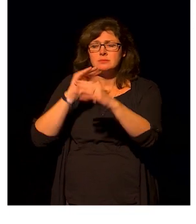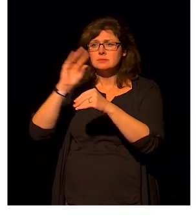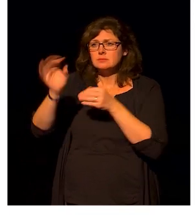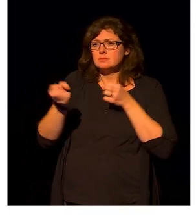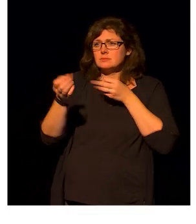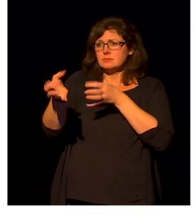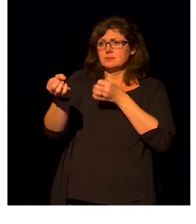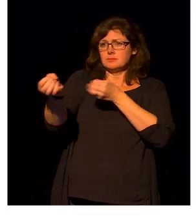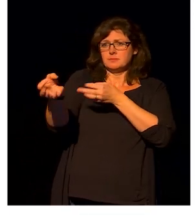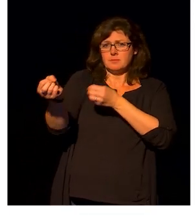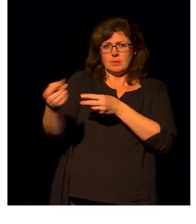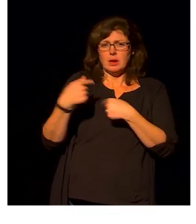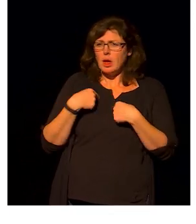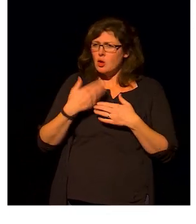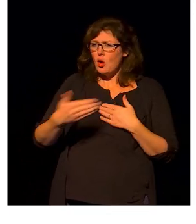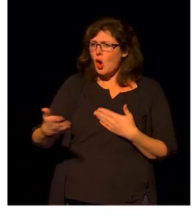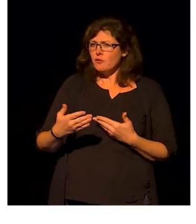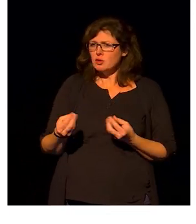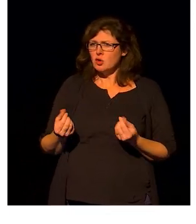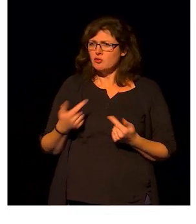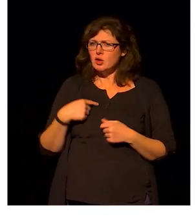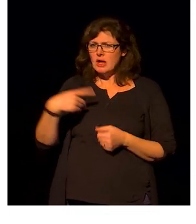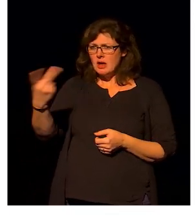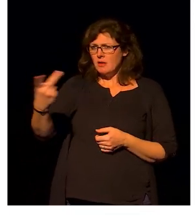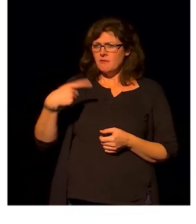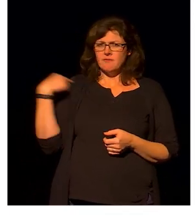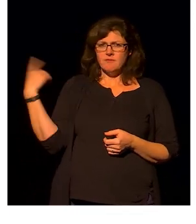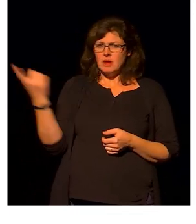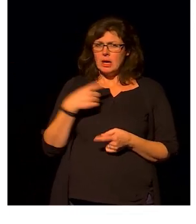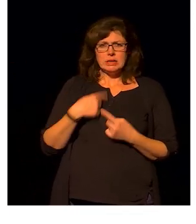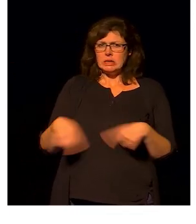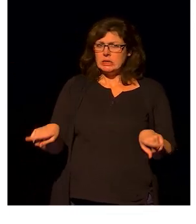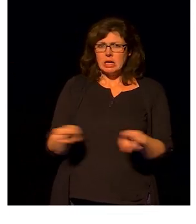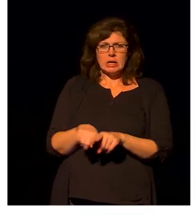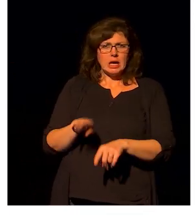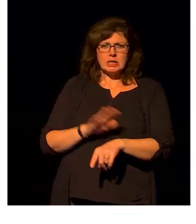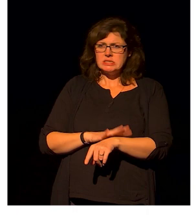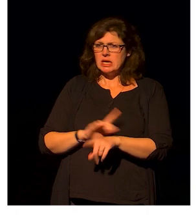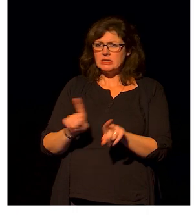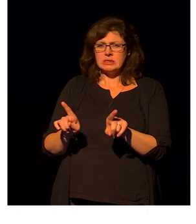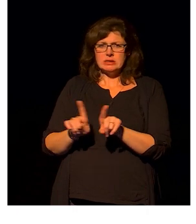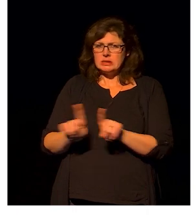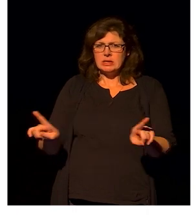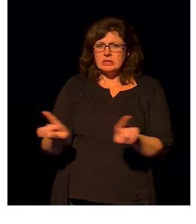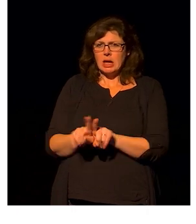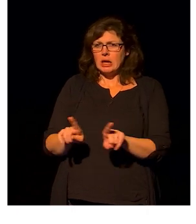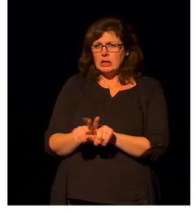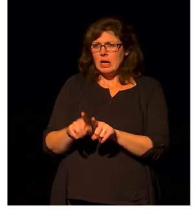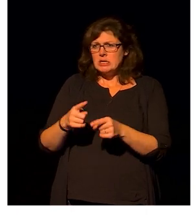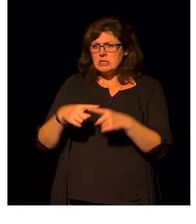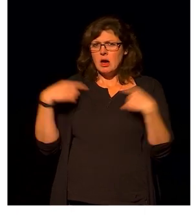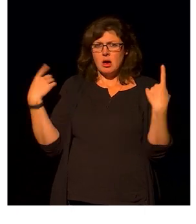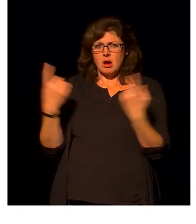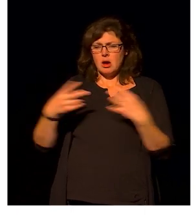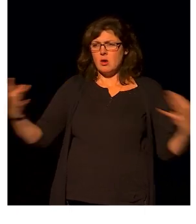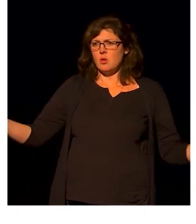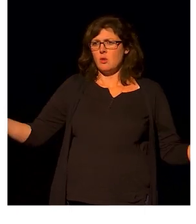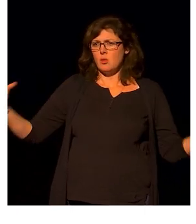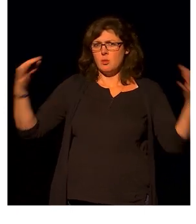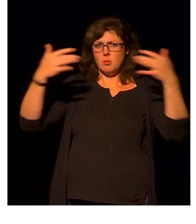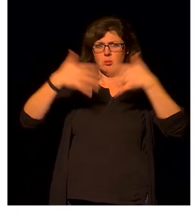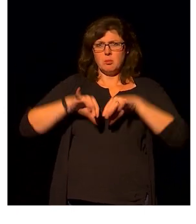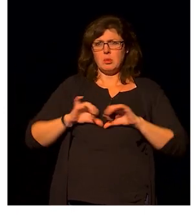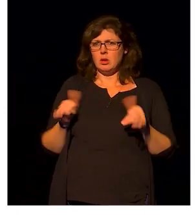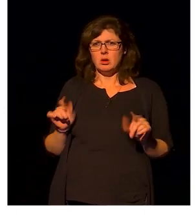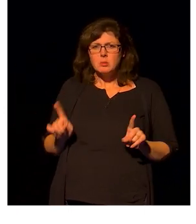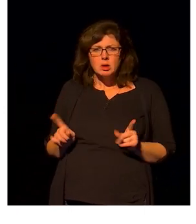nicht in derselben Zeit und im selben Raum leben. Aber dass die Illusion irgendwie erzeugt wird, gerade durch